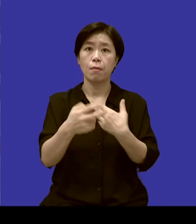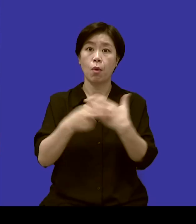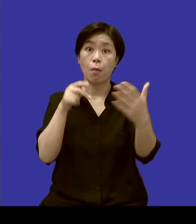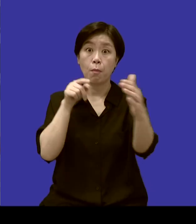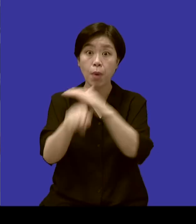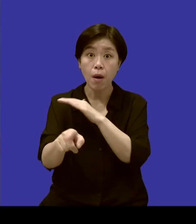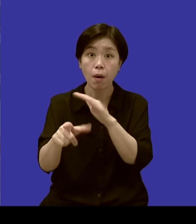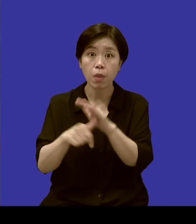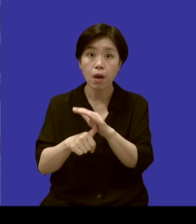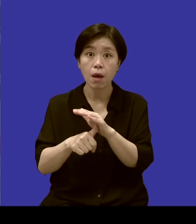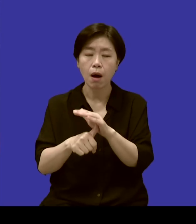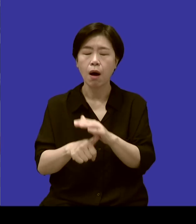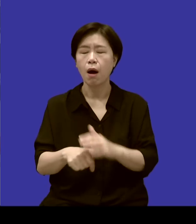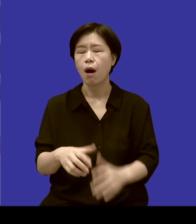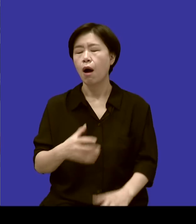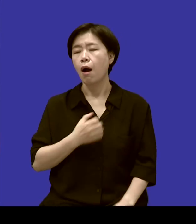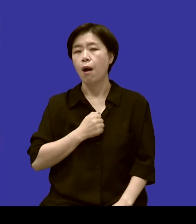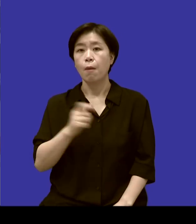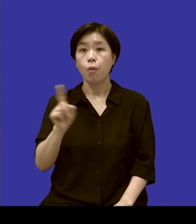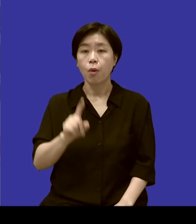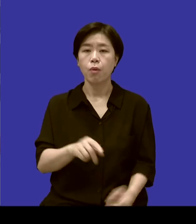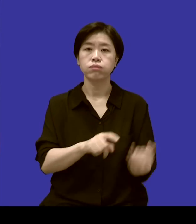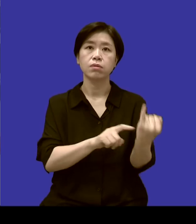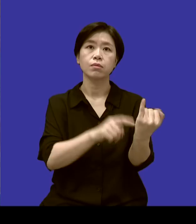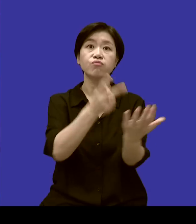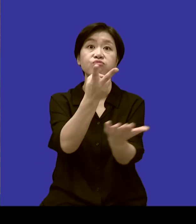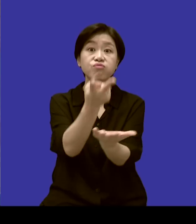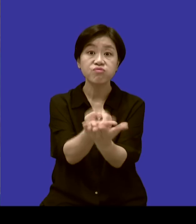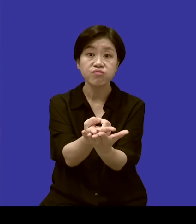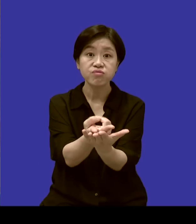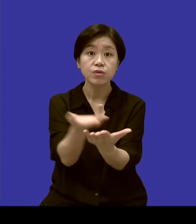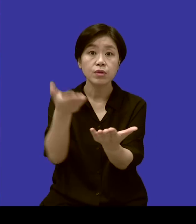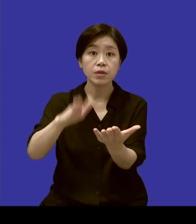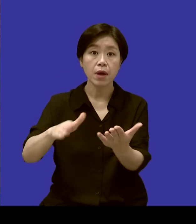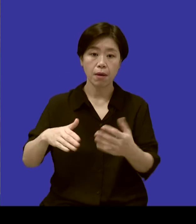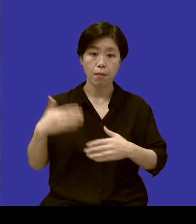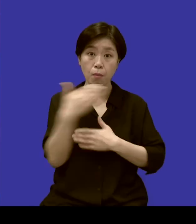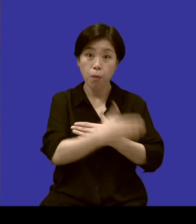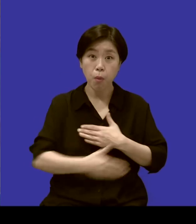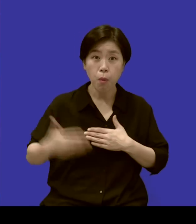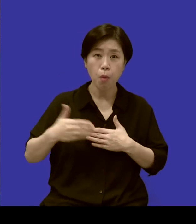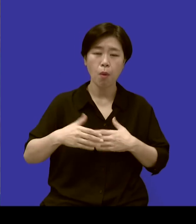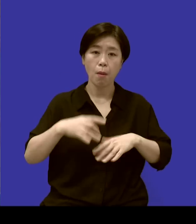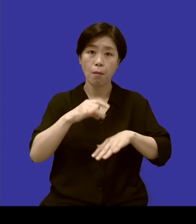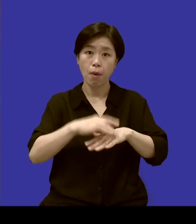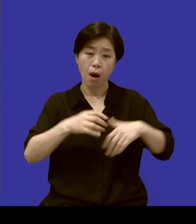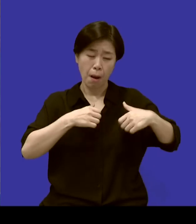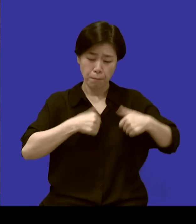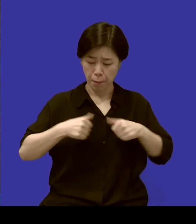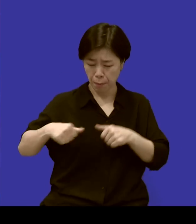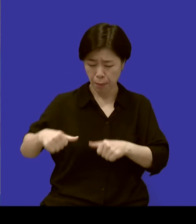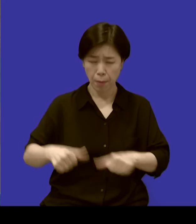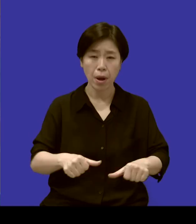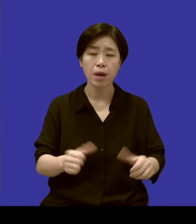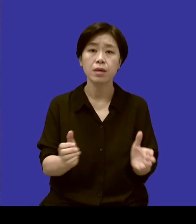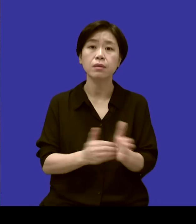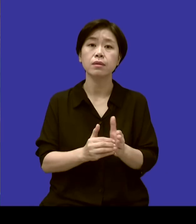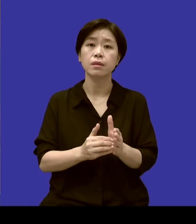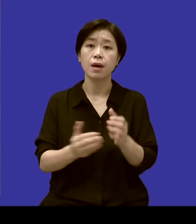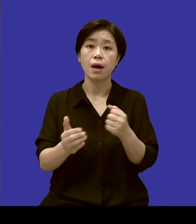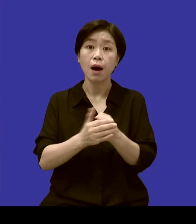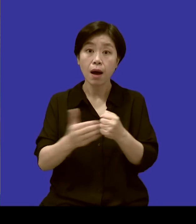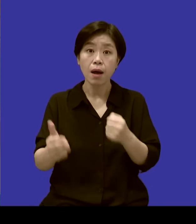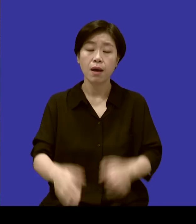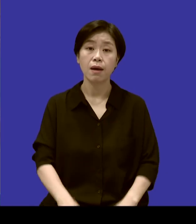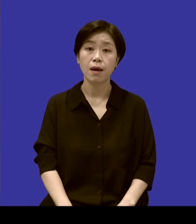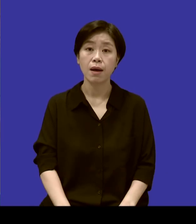부서진 거예요. 다 골절이 오고 다 골반부터 온몸이. 그래서 이 뼈를 맞춰야 되는 데서